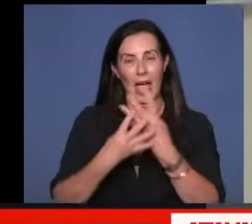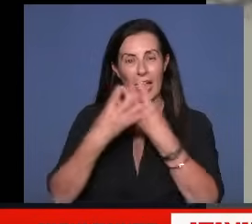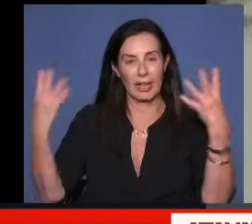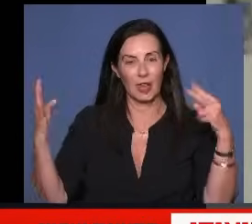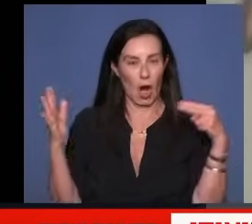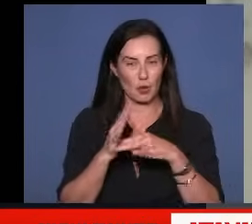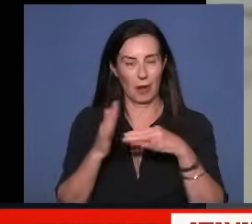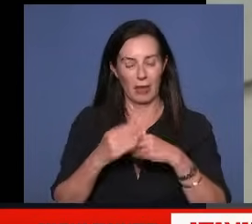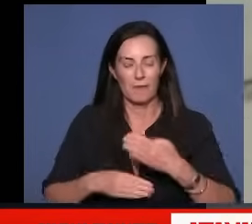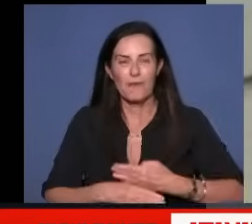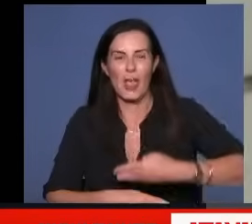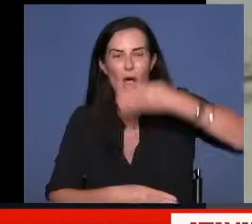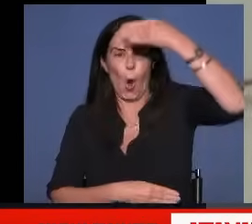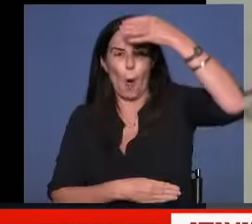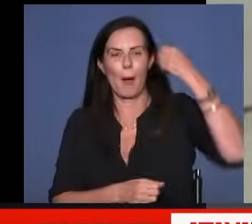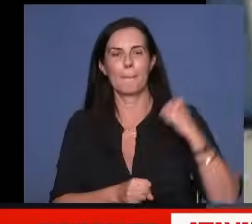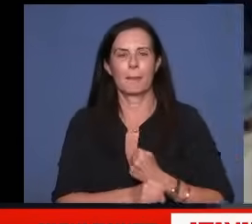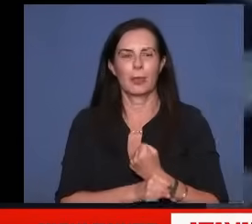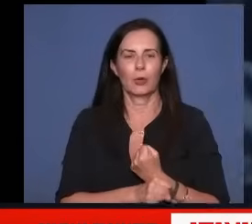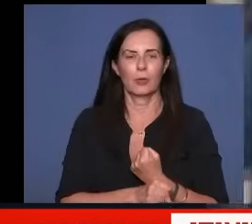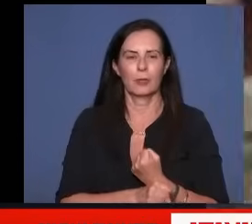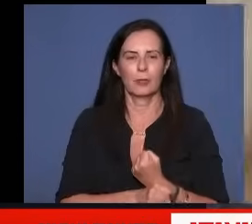חשמלית וחומה מבטון,